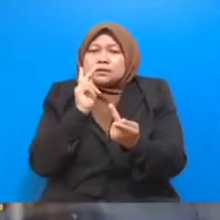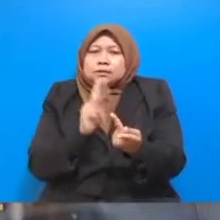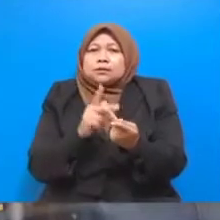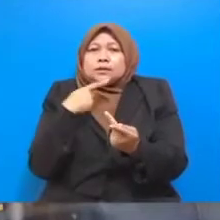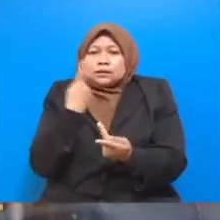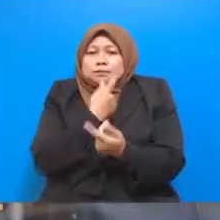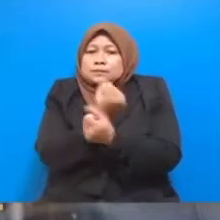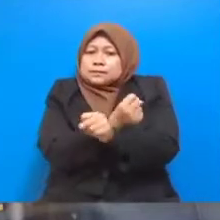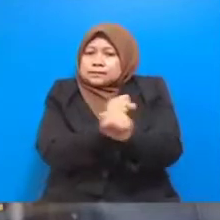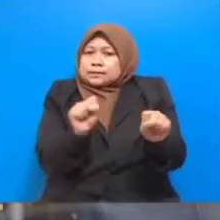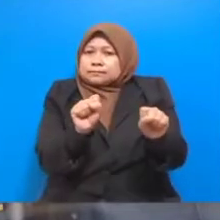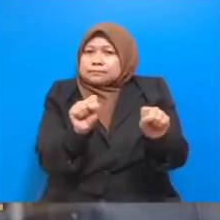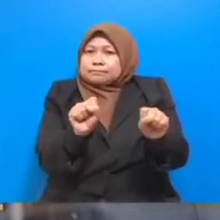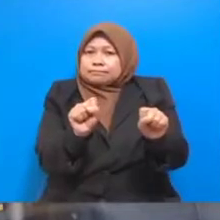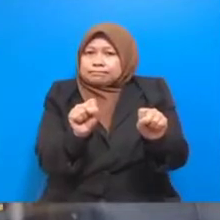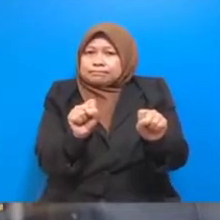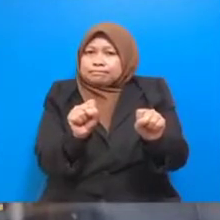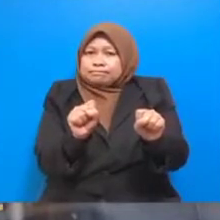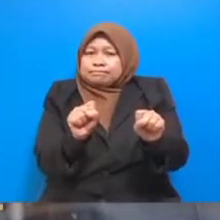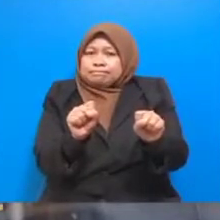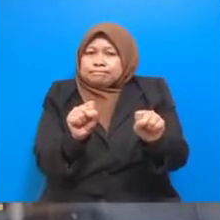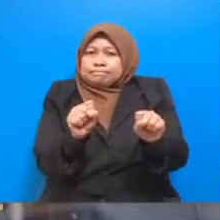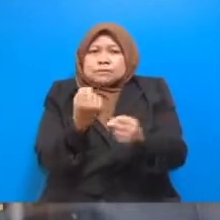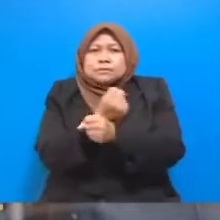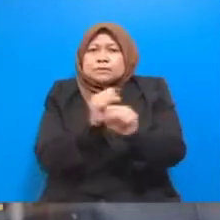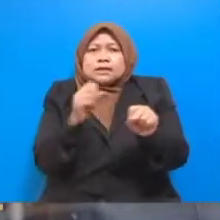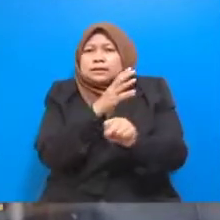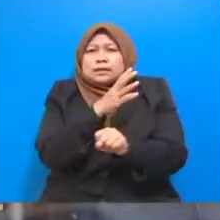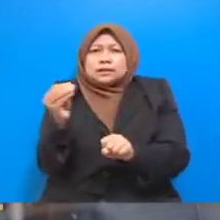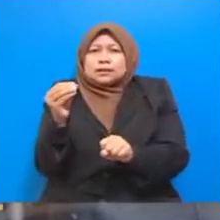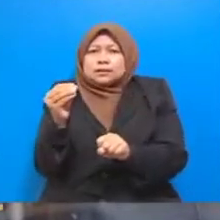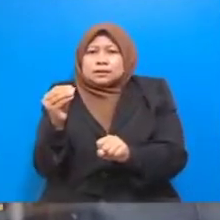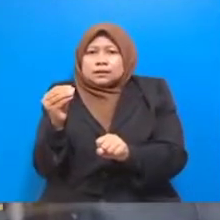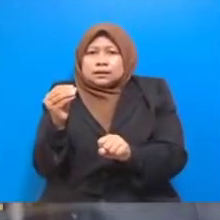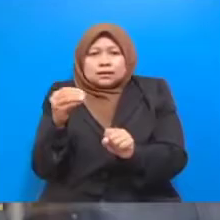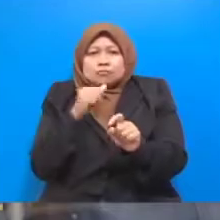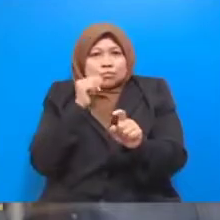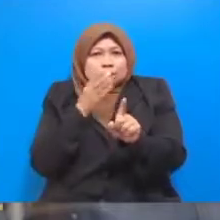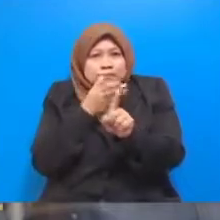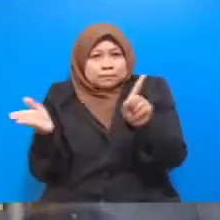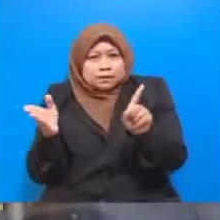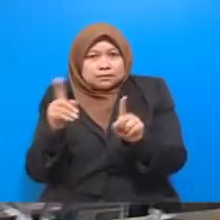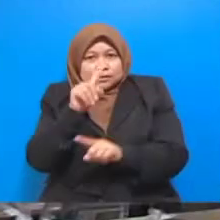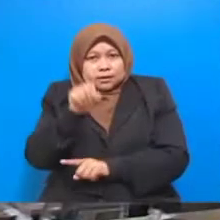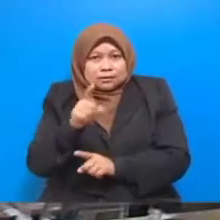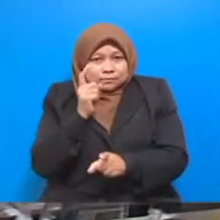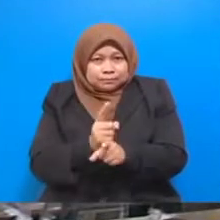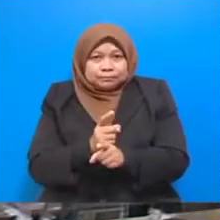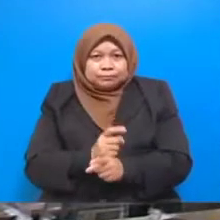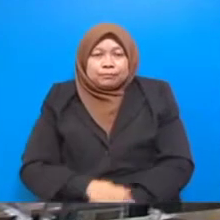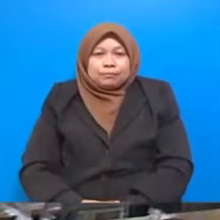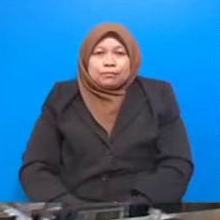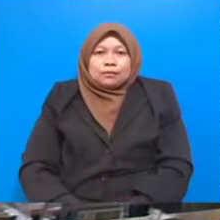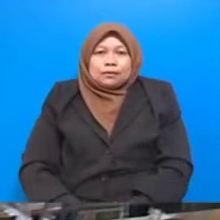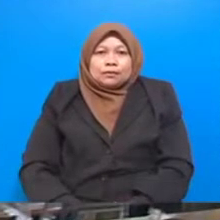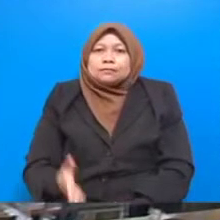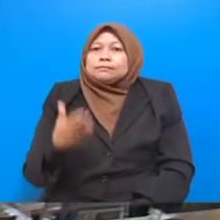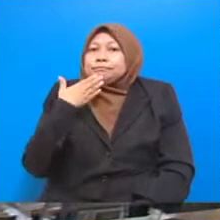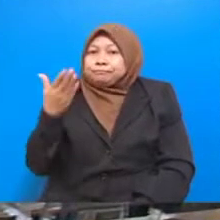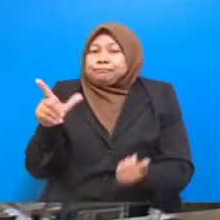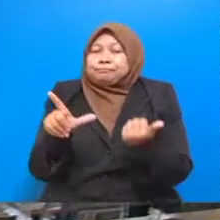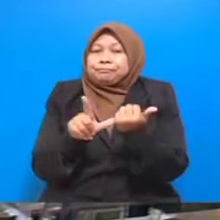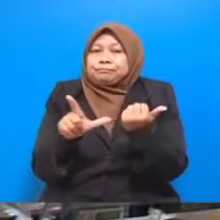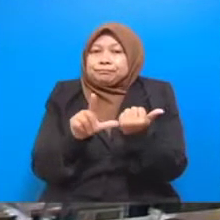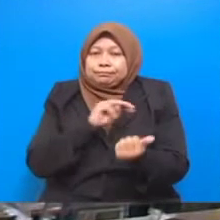persediaan yang yang yang dan bukan soal dan ini menyimpang pembersih kesehatan lupa seller gimana